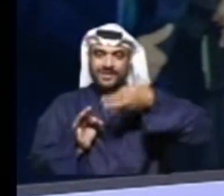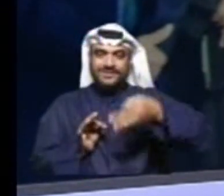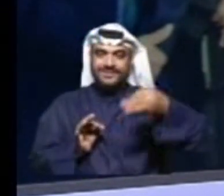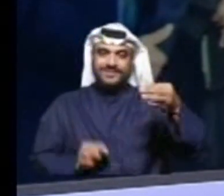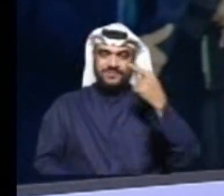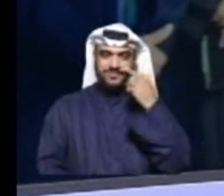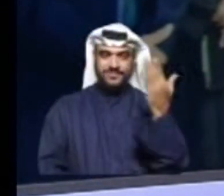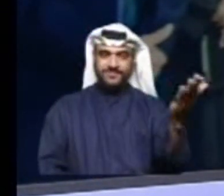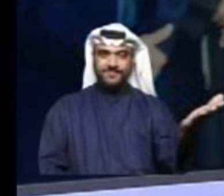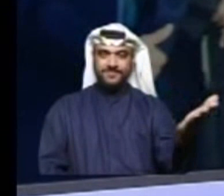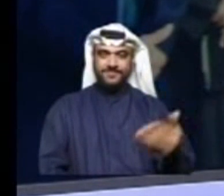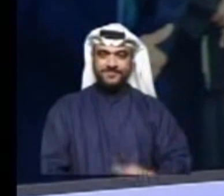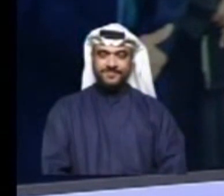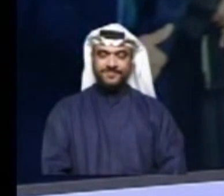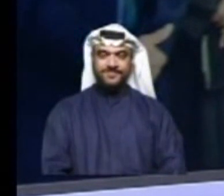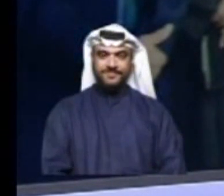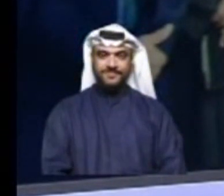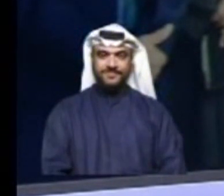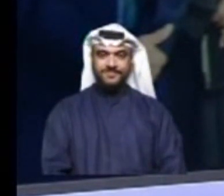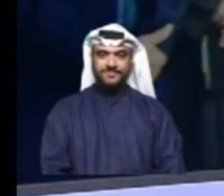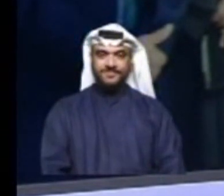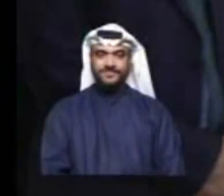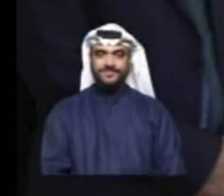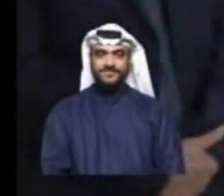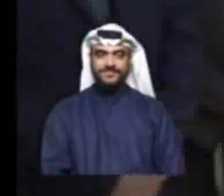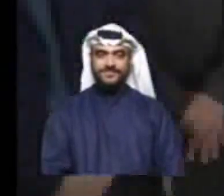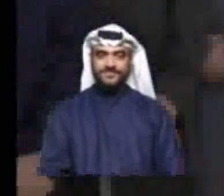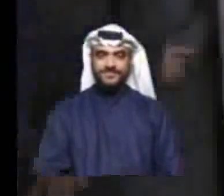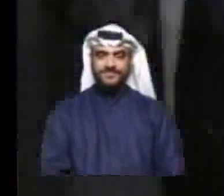التفاصيل نتابعها في تقرير الزميل يوسف صفر.